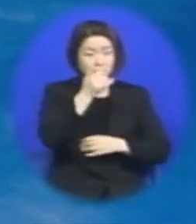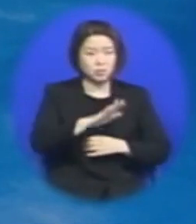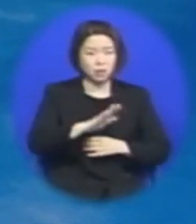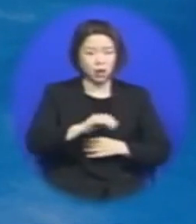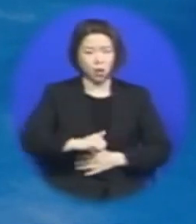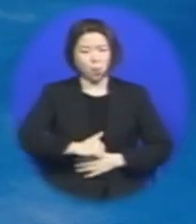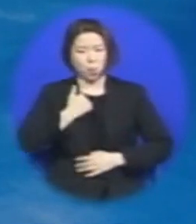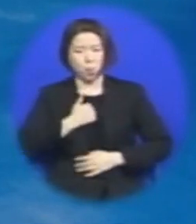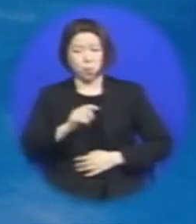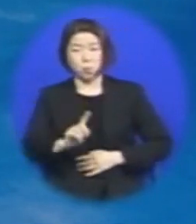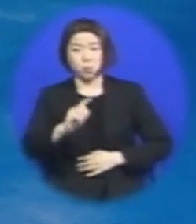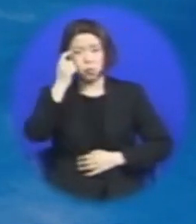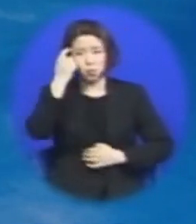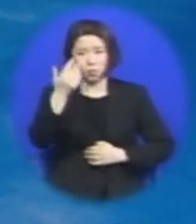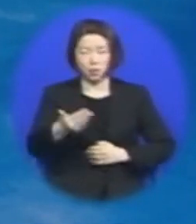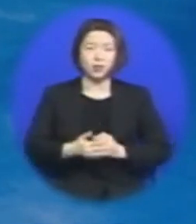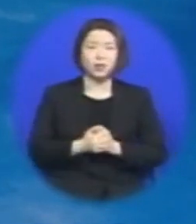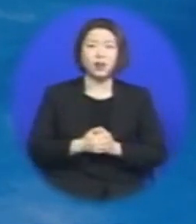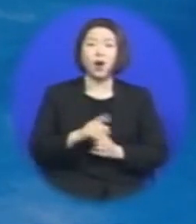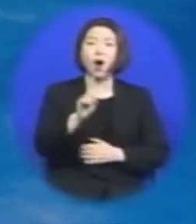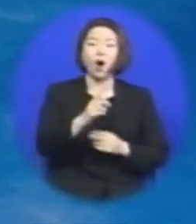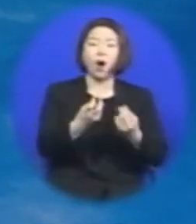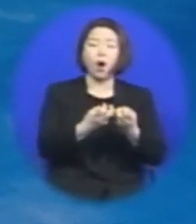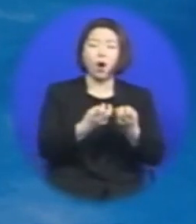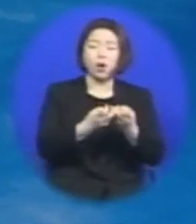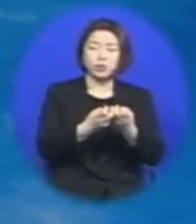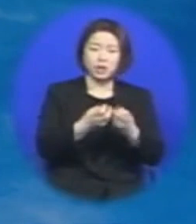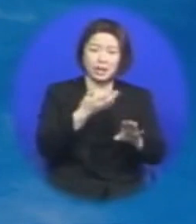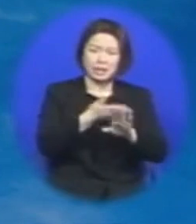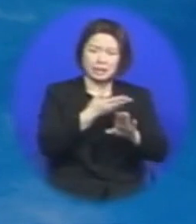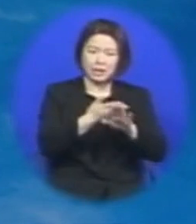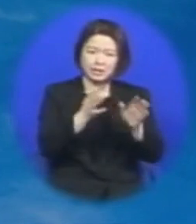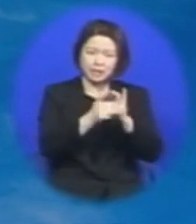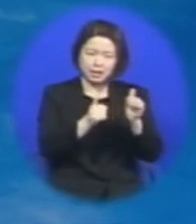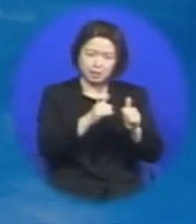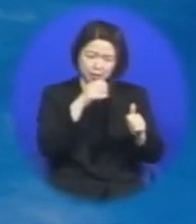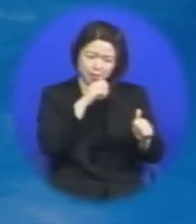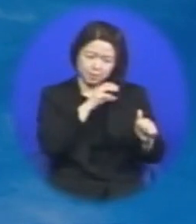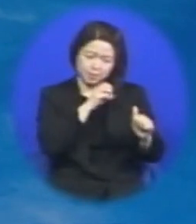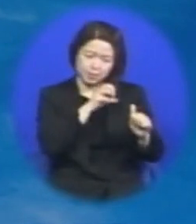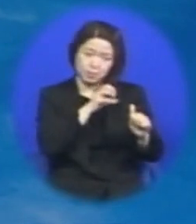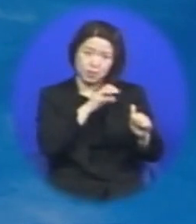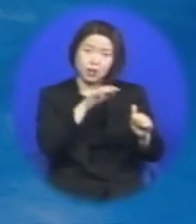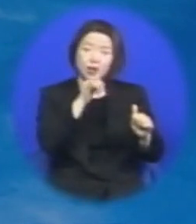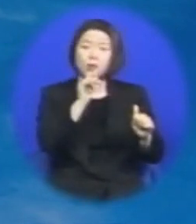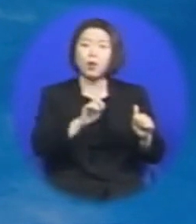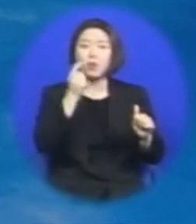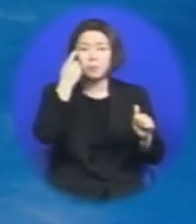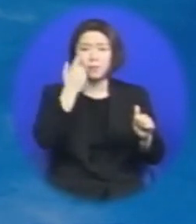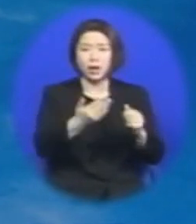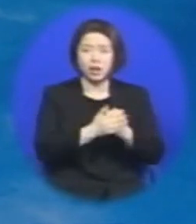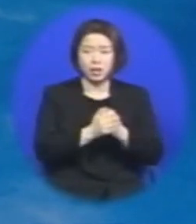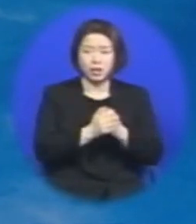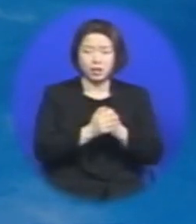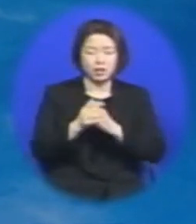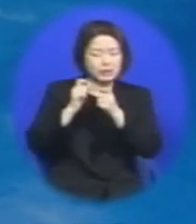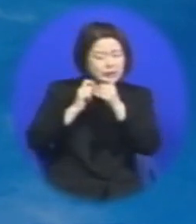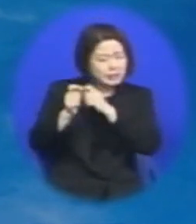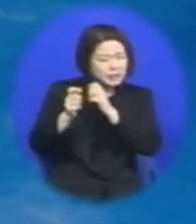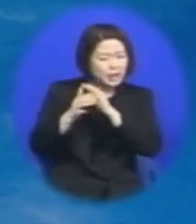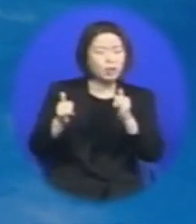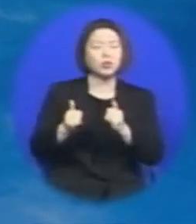그렇게 잘래요 어떻게 남의 말은 또 그렇게 잘해요 사기꾼이네이 사람